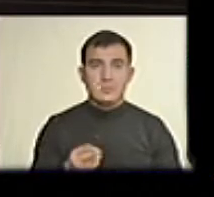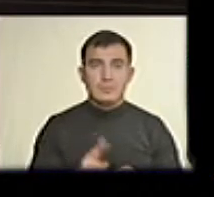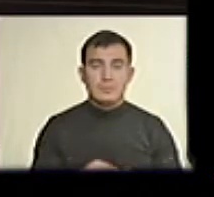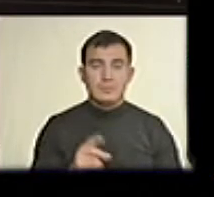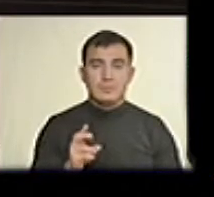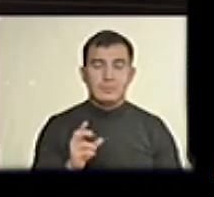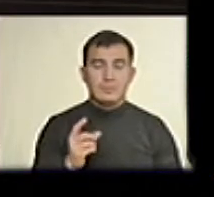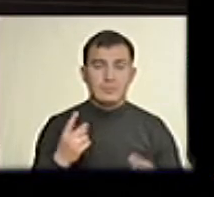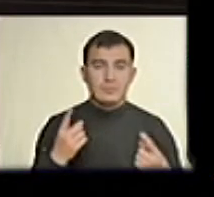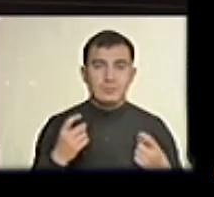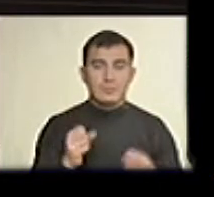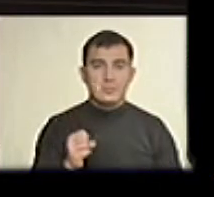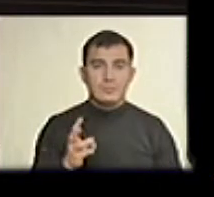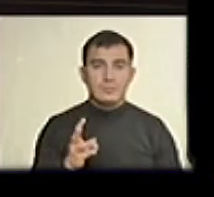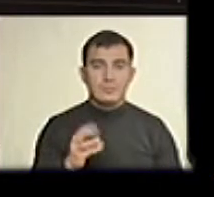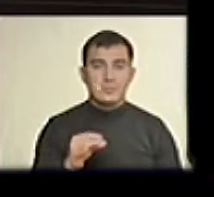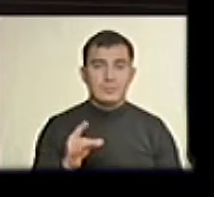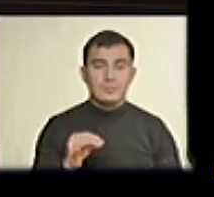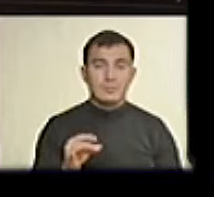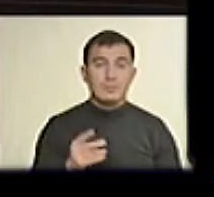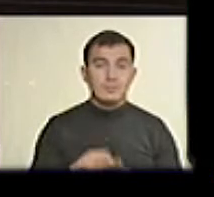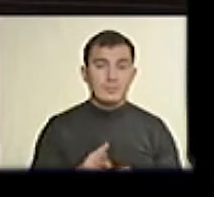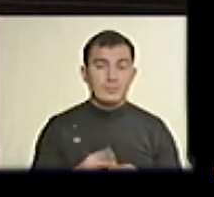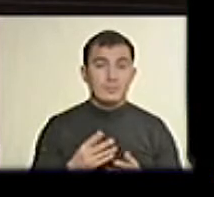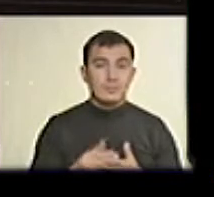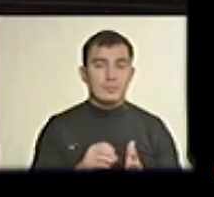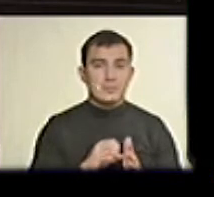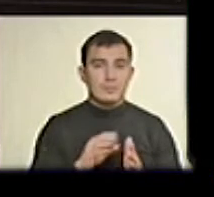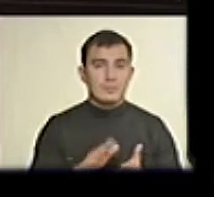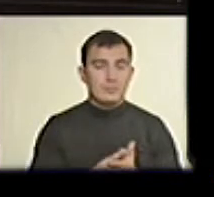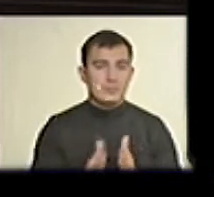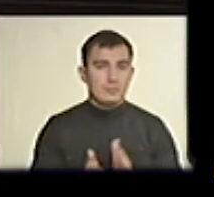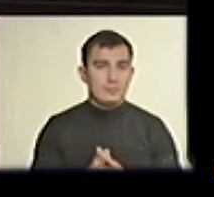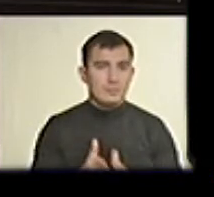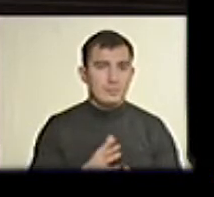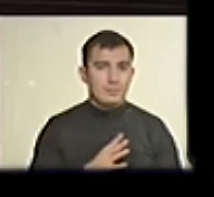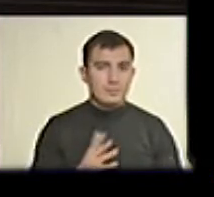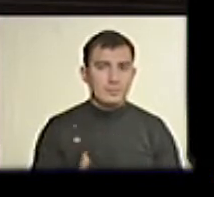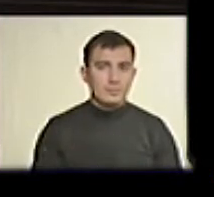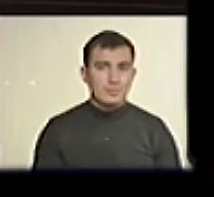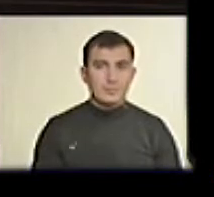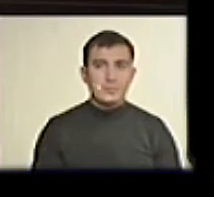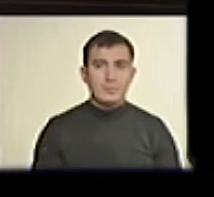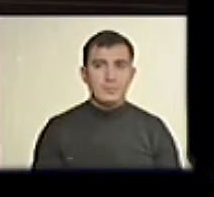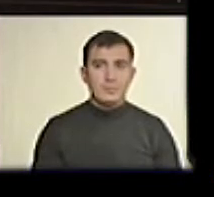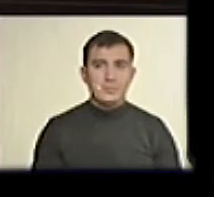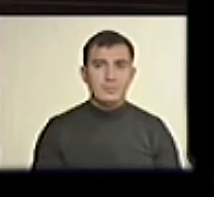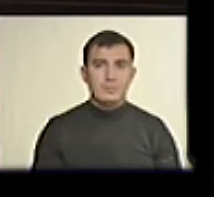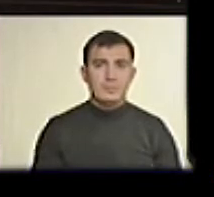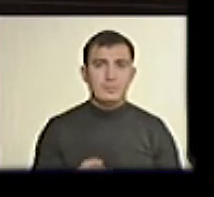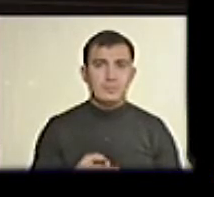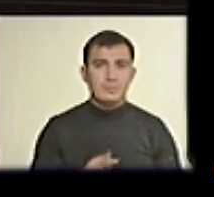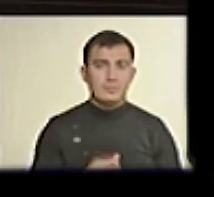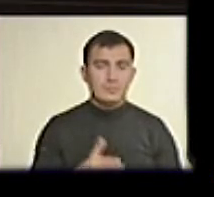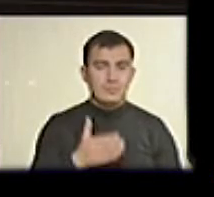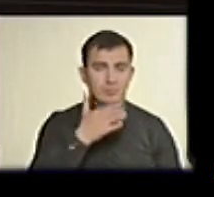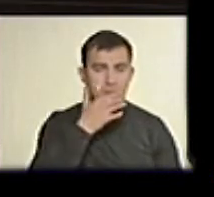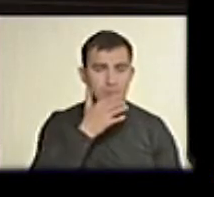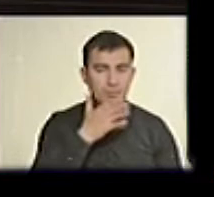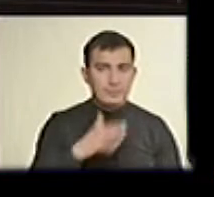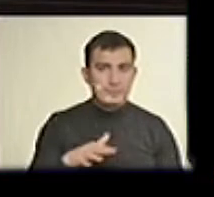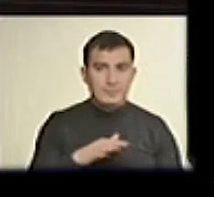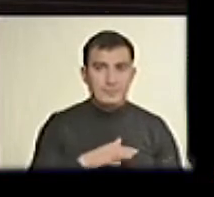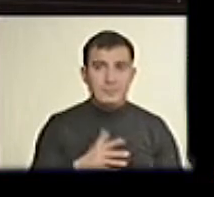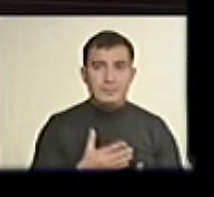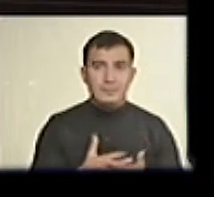amirlarini o'qitirishga harakat qiladi. Chunki agar O'rta Osiyo hududi, agar Afg'oniston orqali